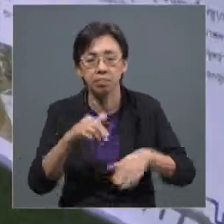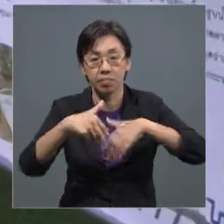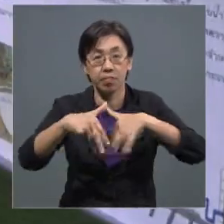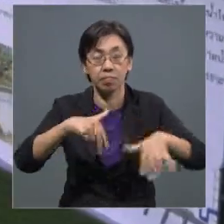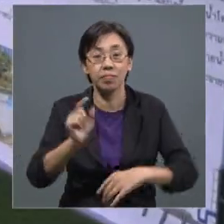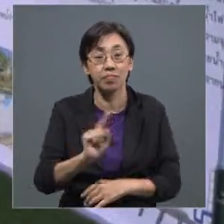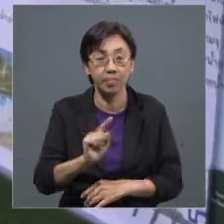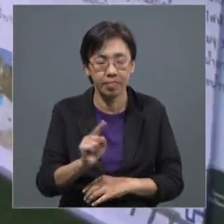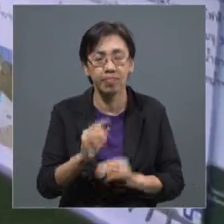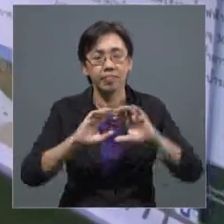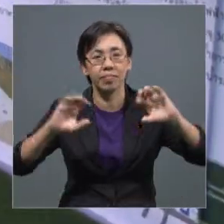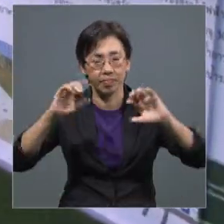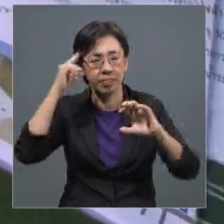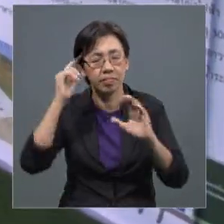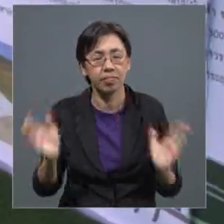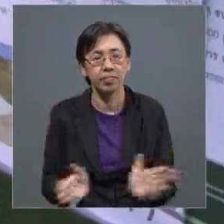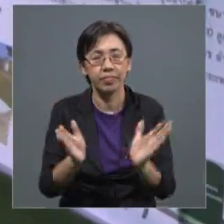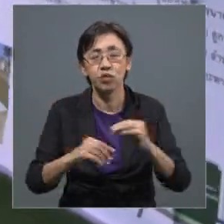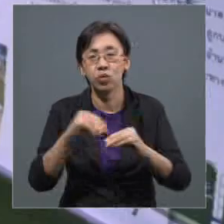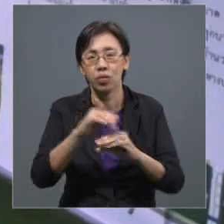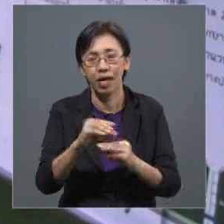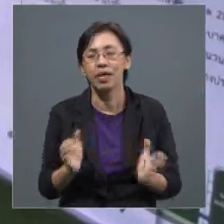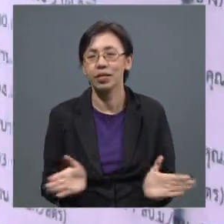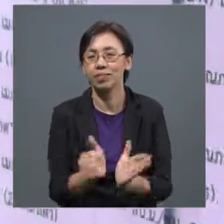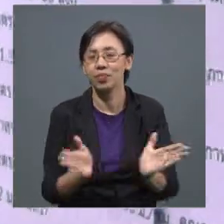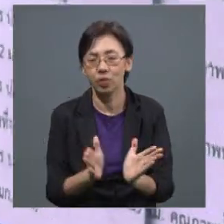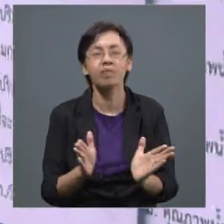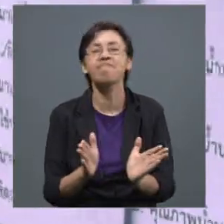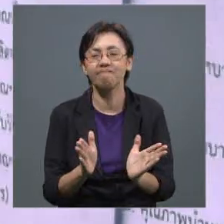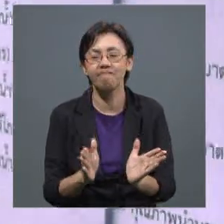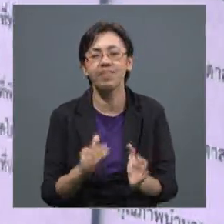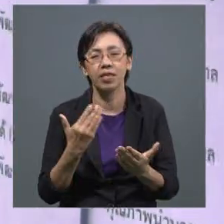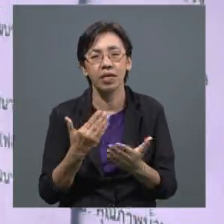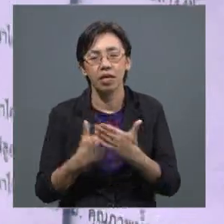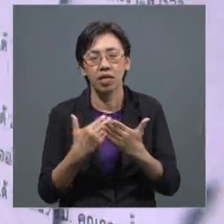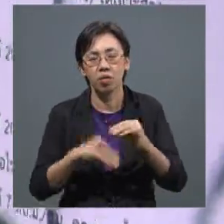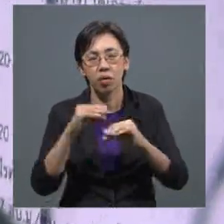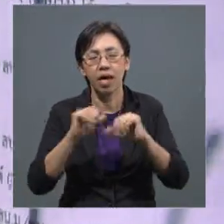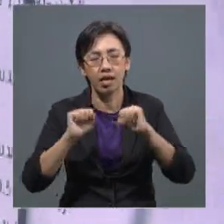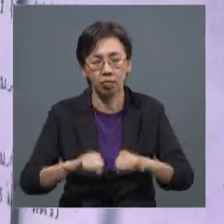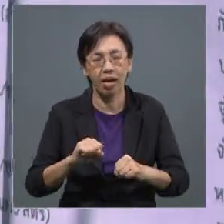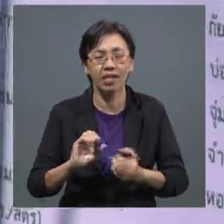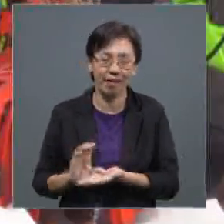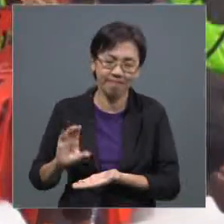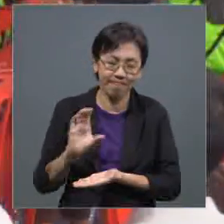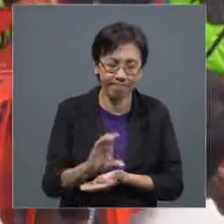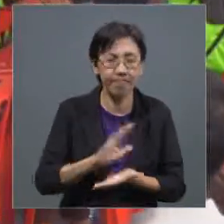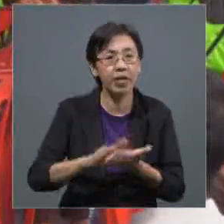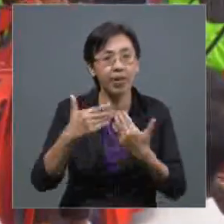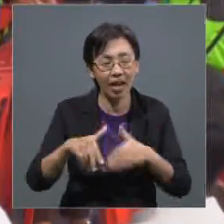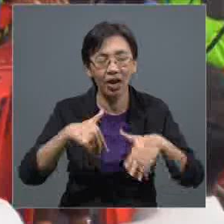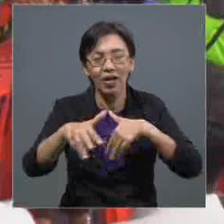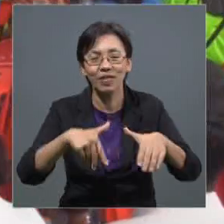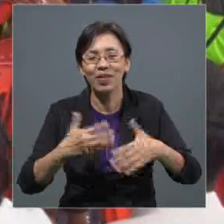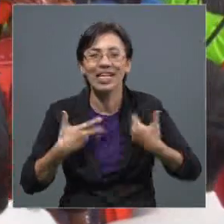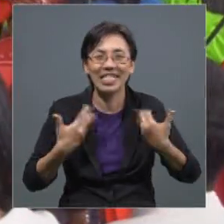บว่ารัฐบาลได้ให้การสนับสนุนโครงการนี้อย่างเต็มที่พร้อมกับอนุมัติโครงการนี้เรียบร้อยแล้วสร้างความดีใจให้กับชาวตำบลน้ำดิ